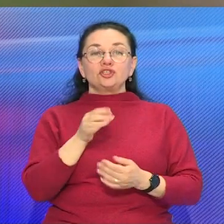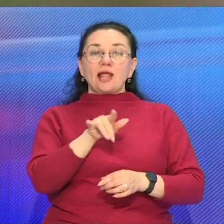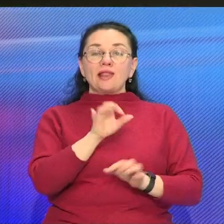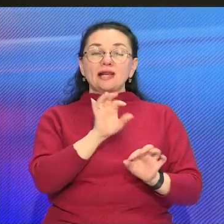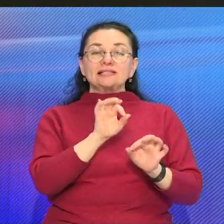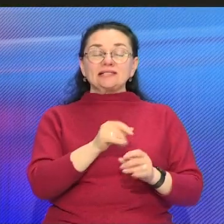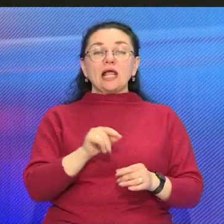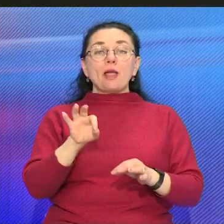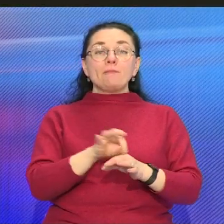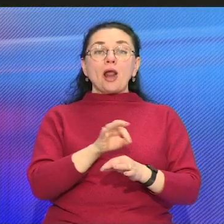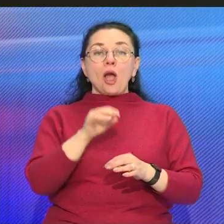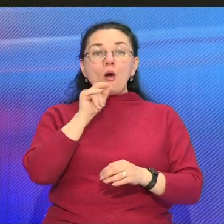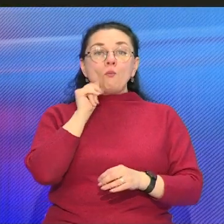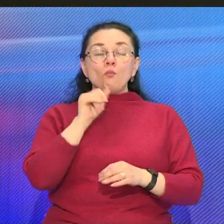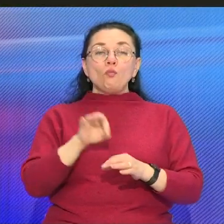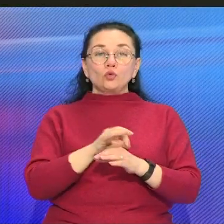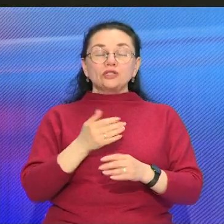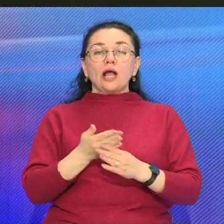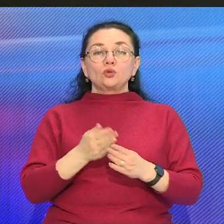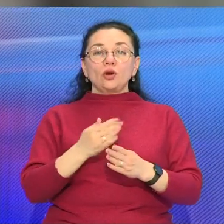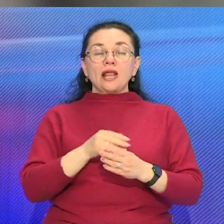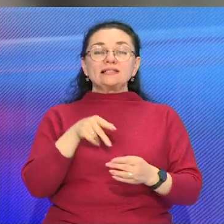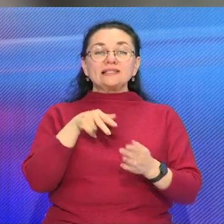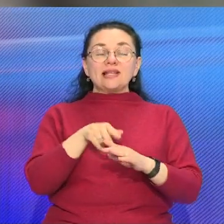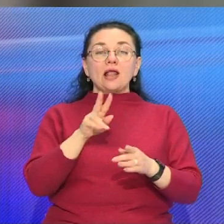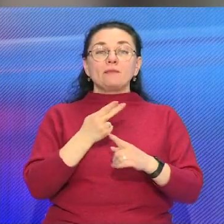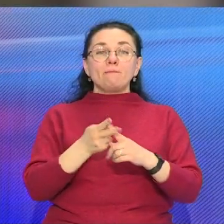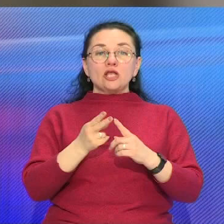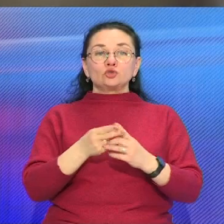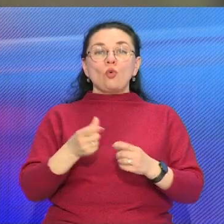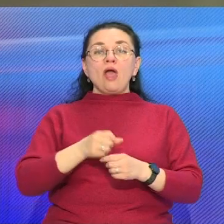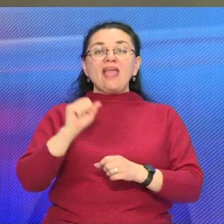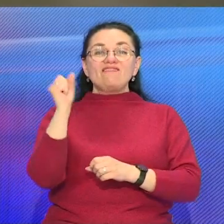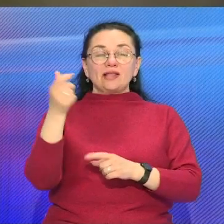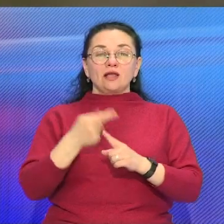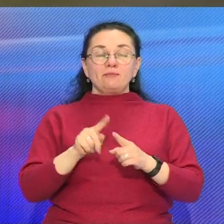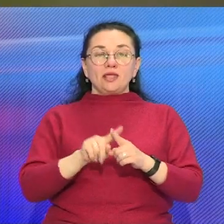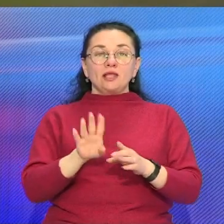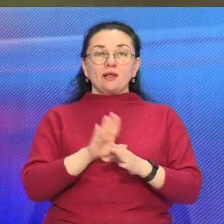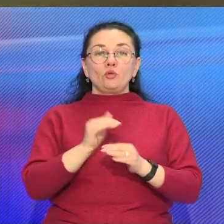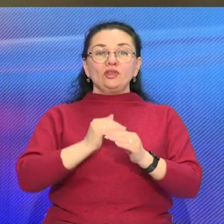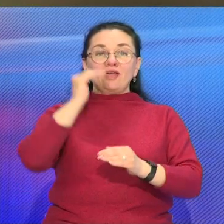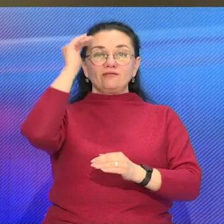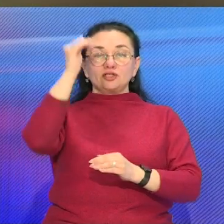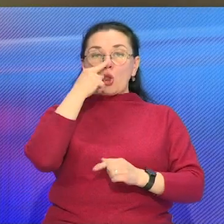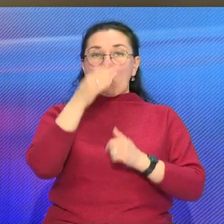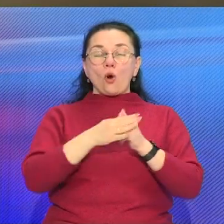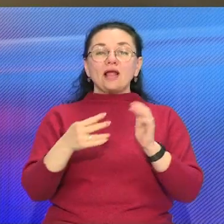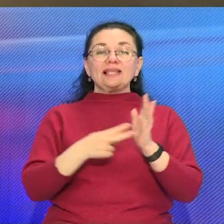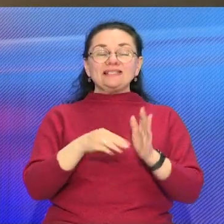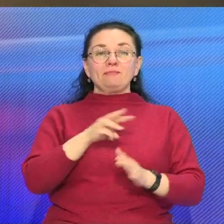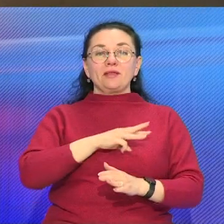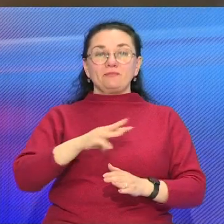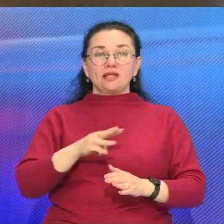мужа, якого зажала на древе помеж галинами. На месте было установлено, мужчина находится на вышине каля 7 метров. Он